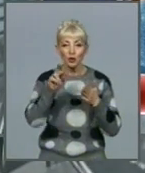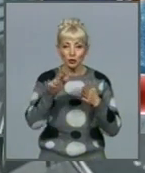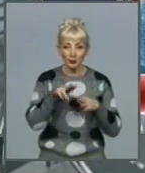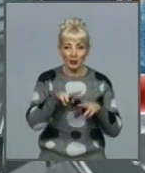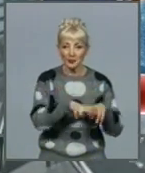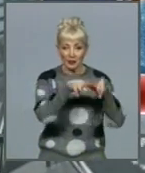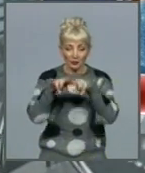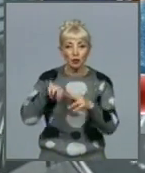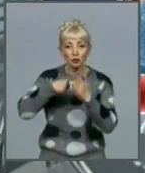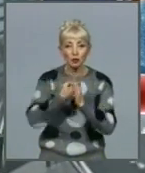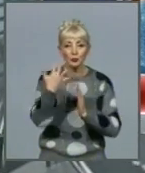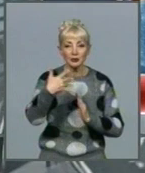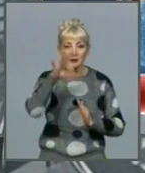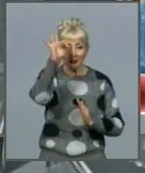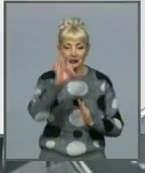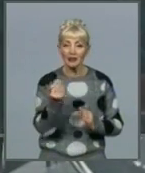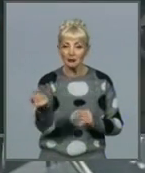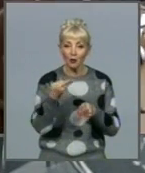його кредиту за програмою.